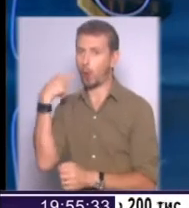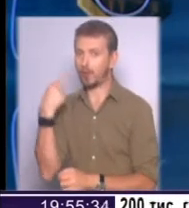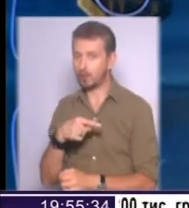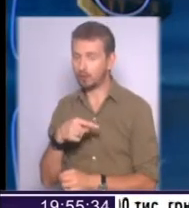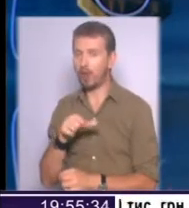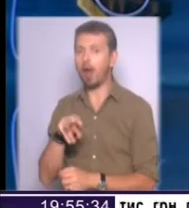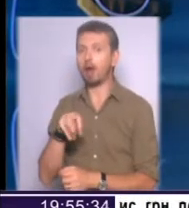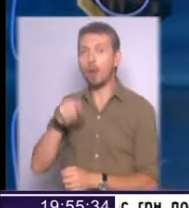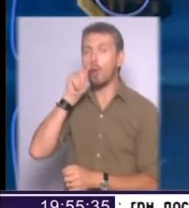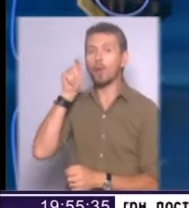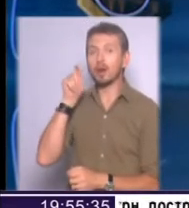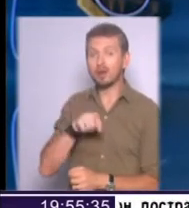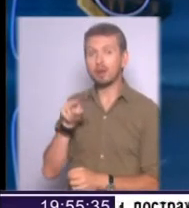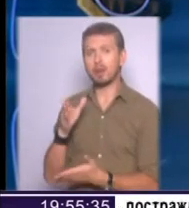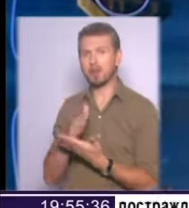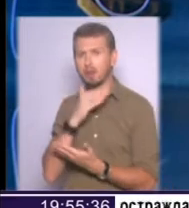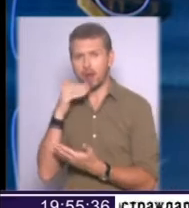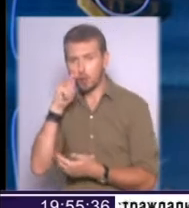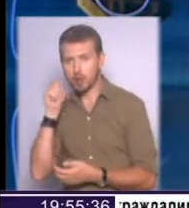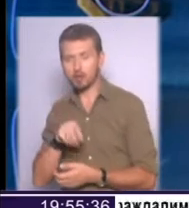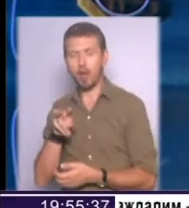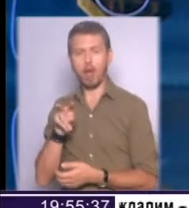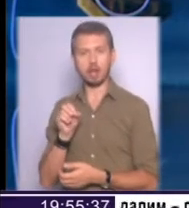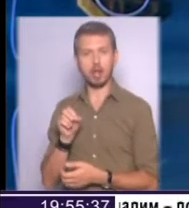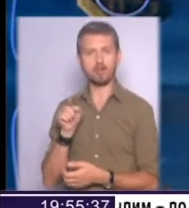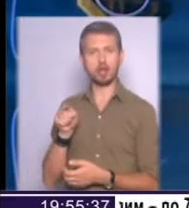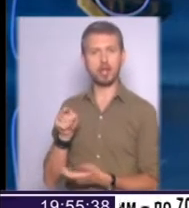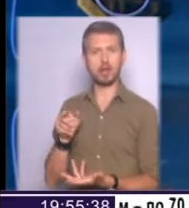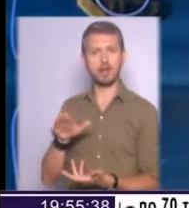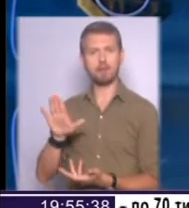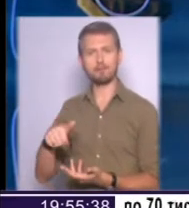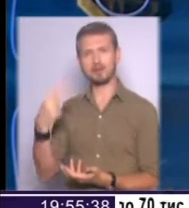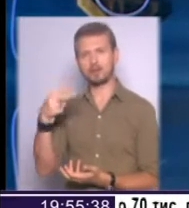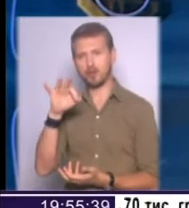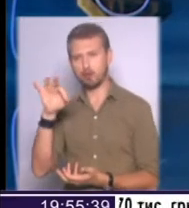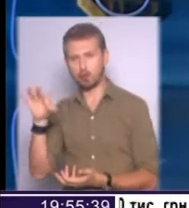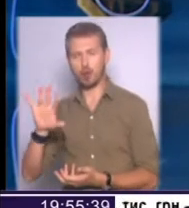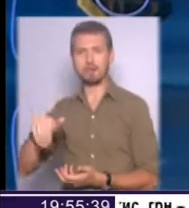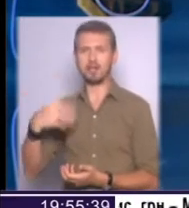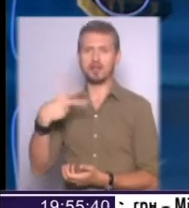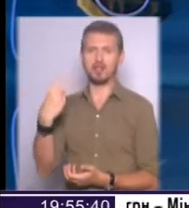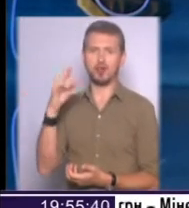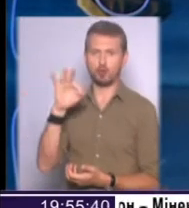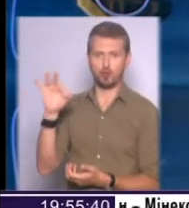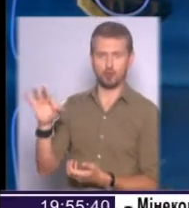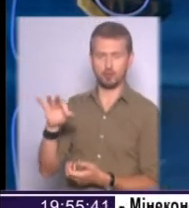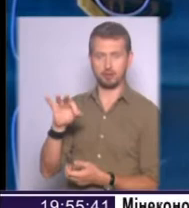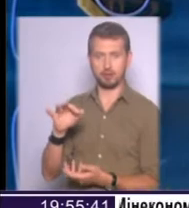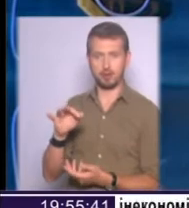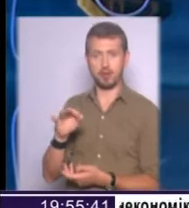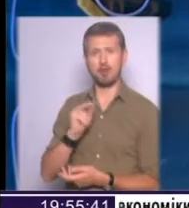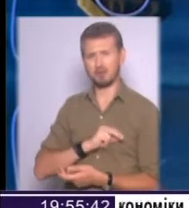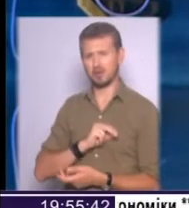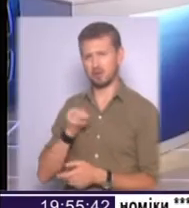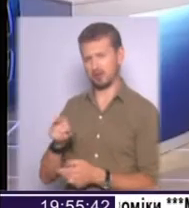але українську, ну, і там є багато української, але вона там, після 20-ї години, після 22-ї години. От працюйте над цим,